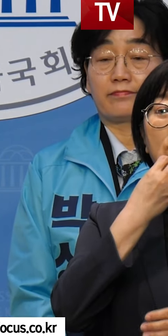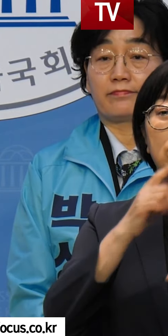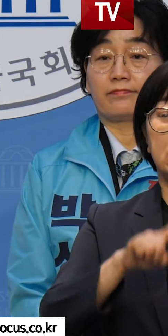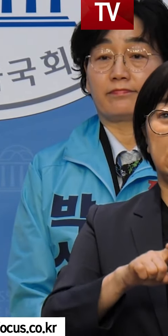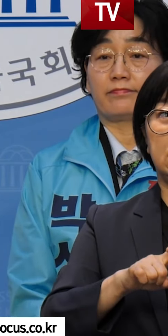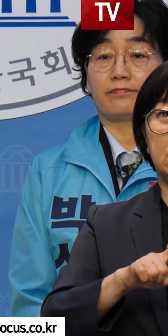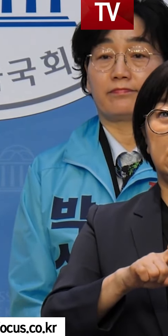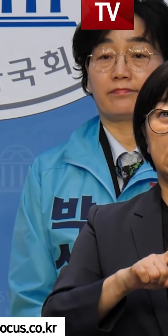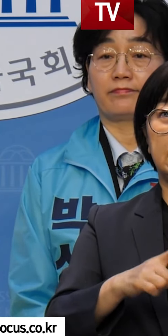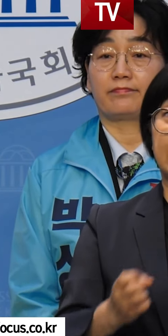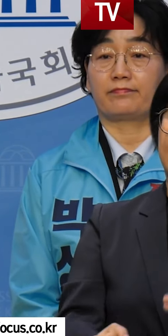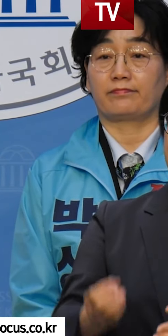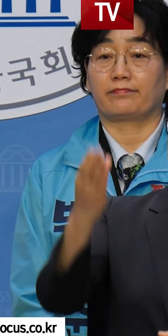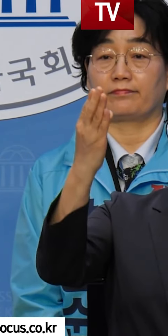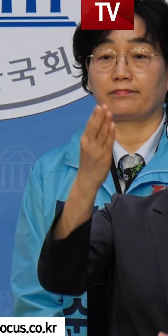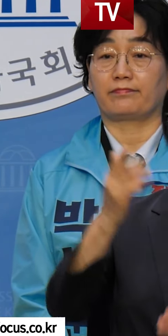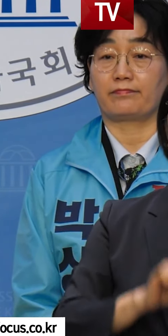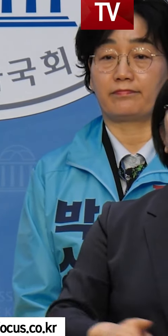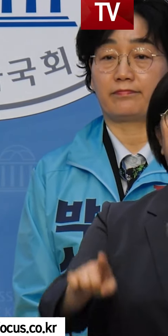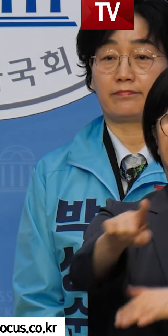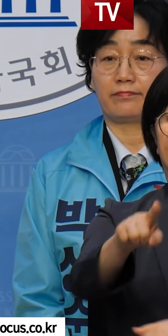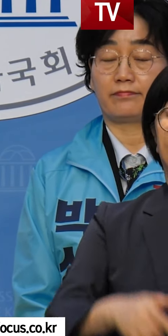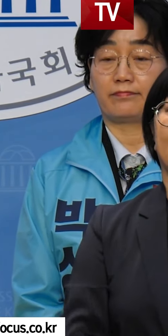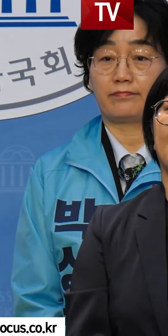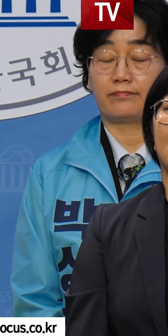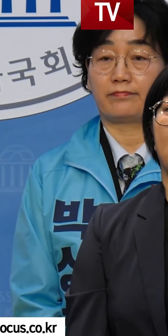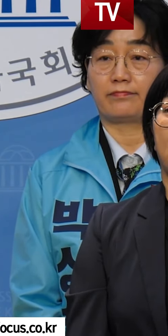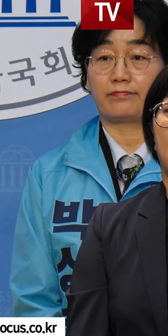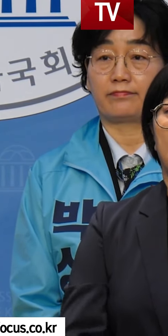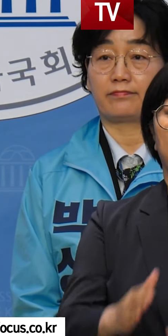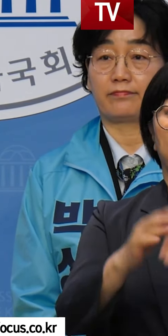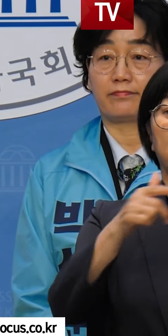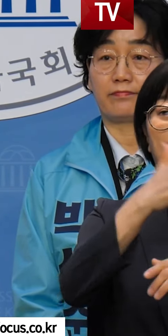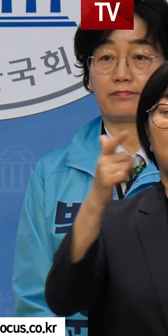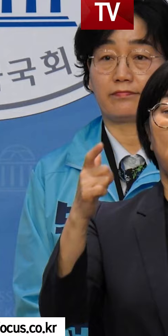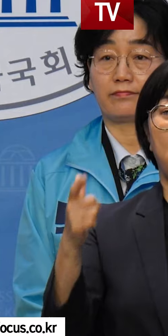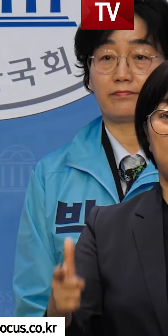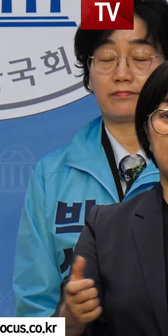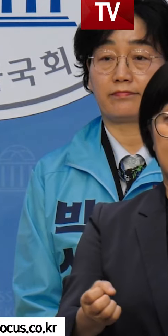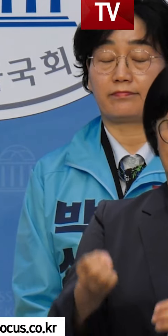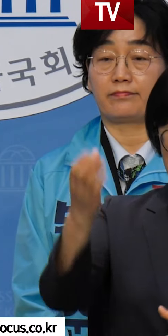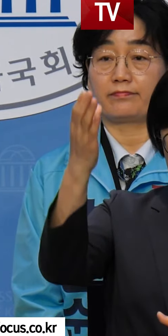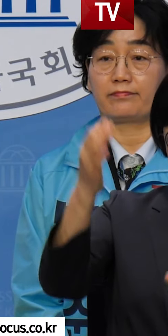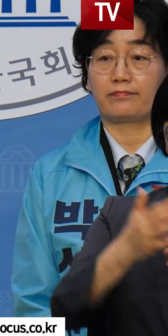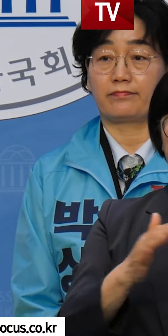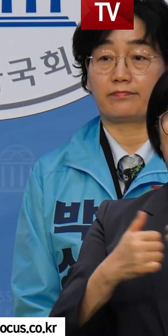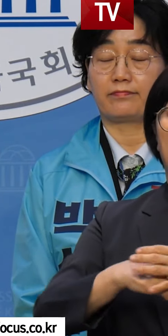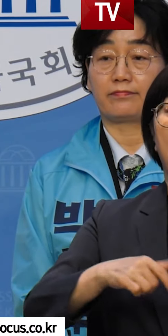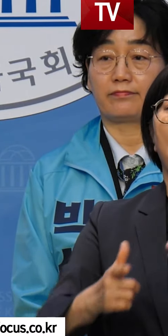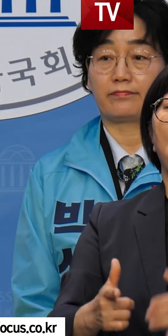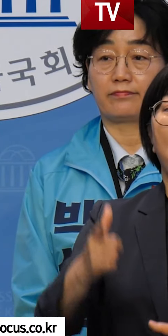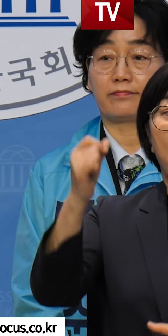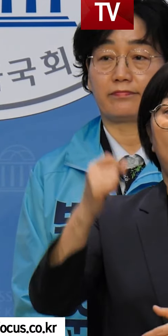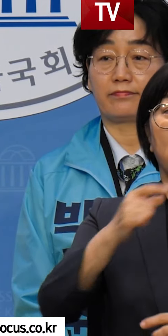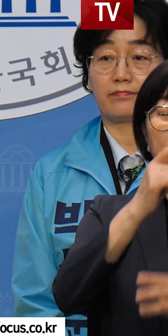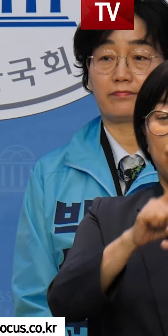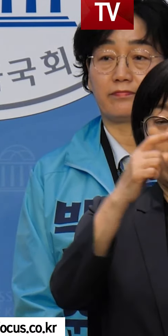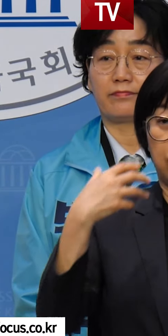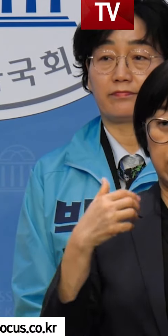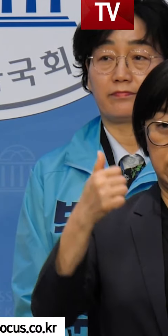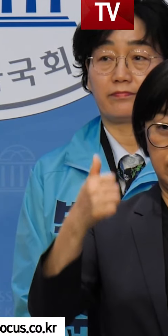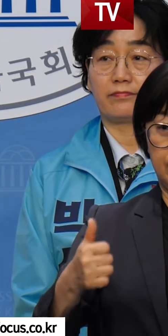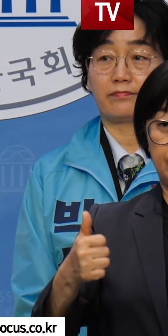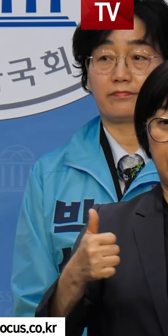승리의 견인차가 되는 것입니다. 중구 성동구의 압도적 승리가 바로 윤석열 정권을